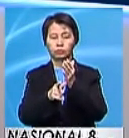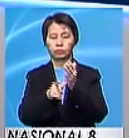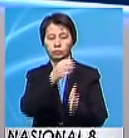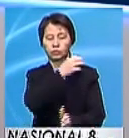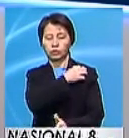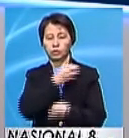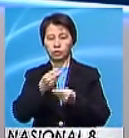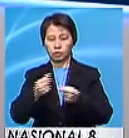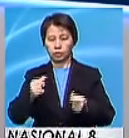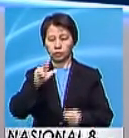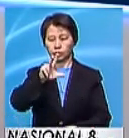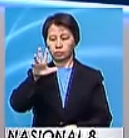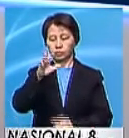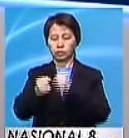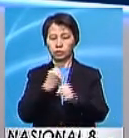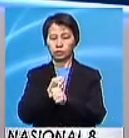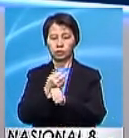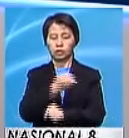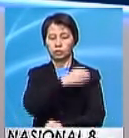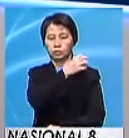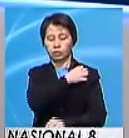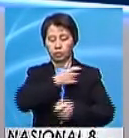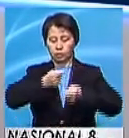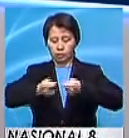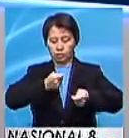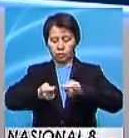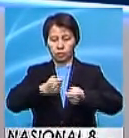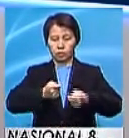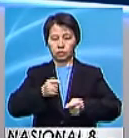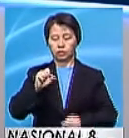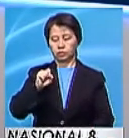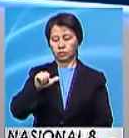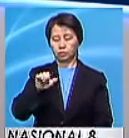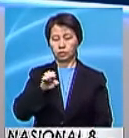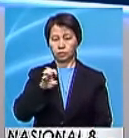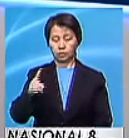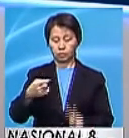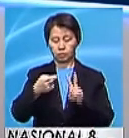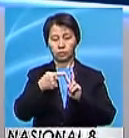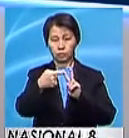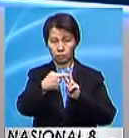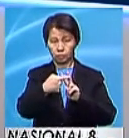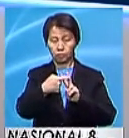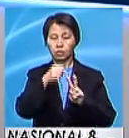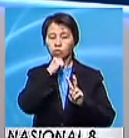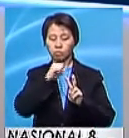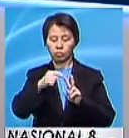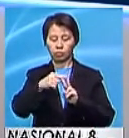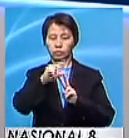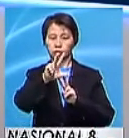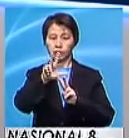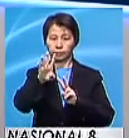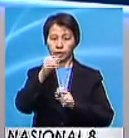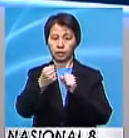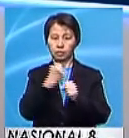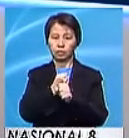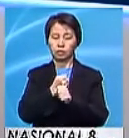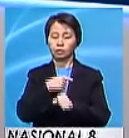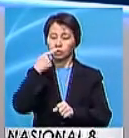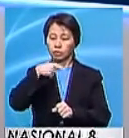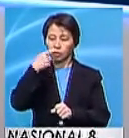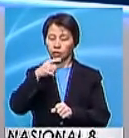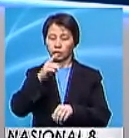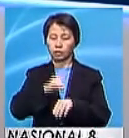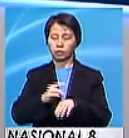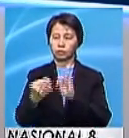Malik, 35 tahun, dan pegawai takbir dan diplomatik Said Umar Khalil Said Khalid, 34 tahun, membuat pengakuan itu